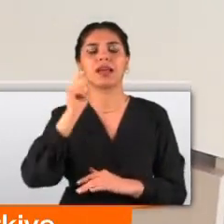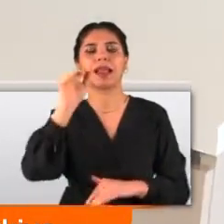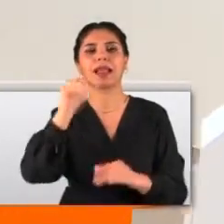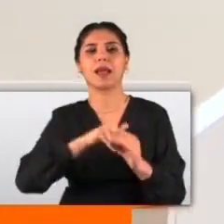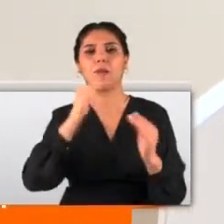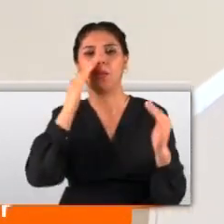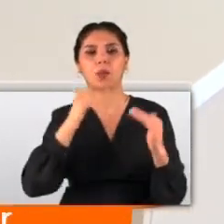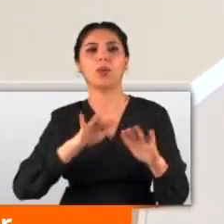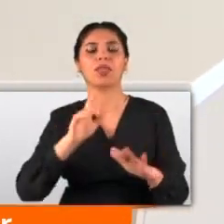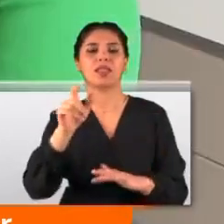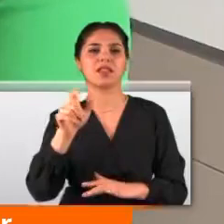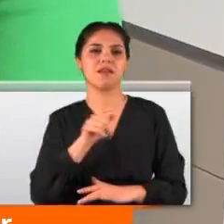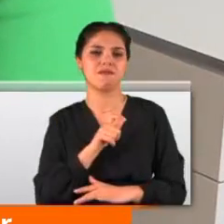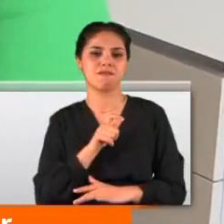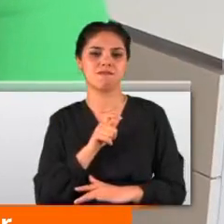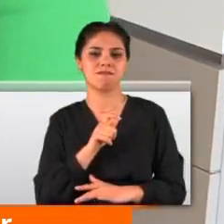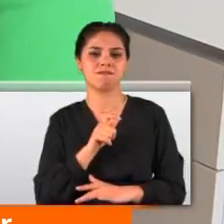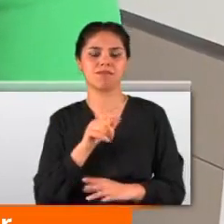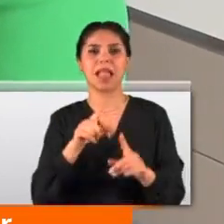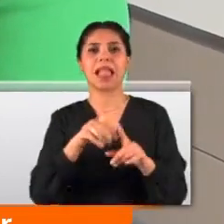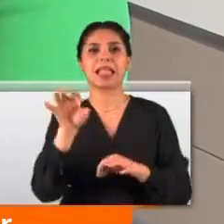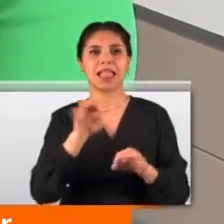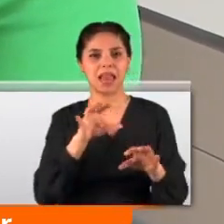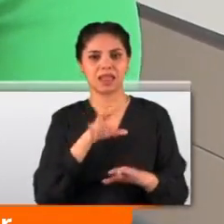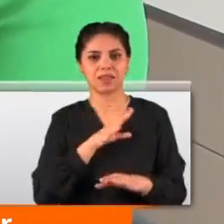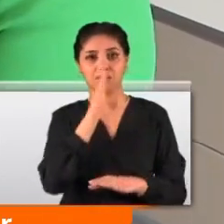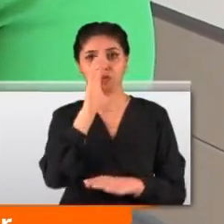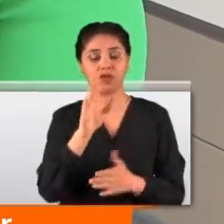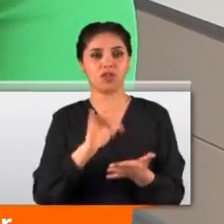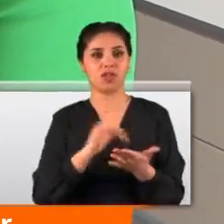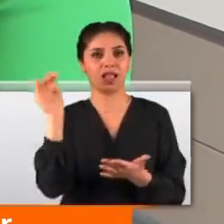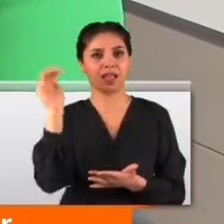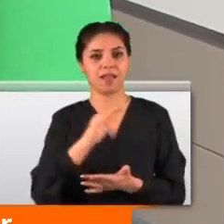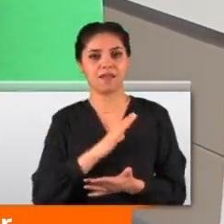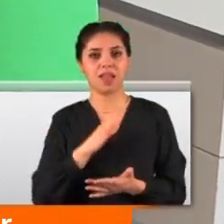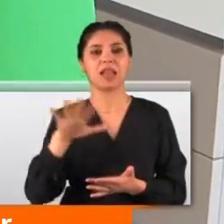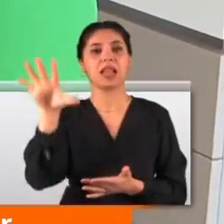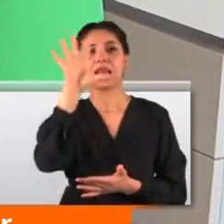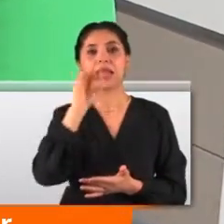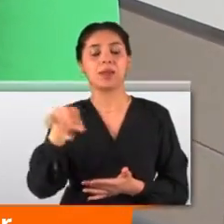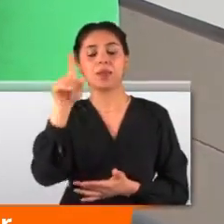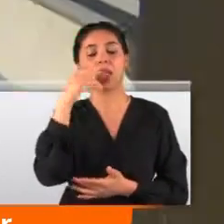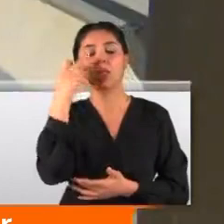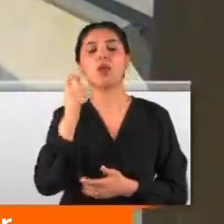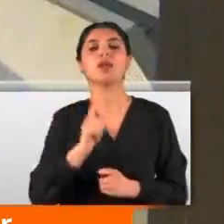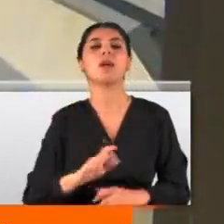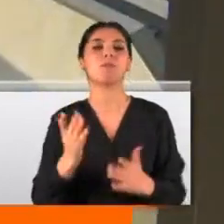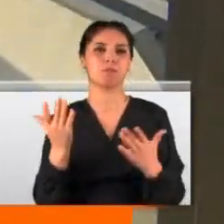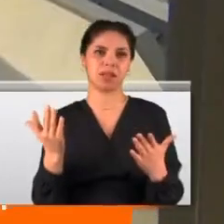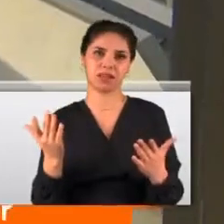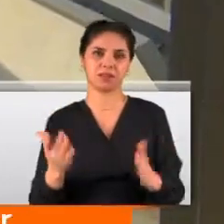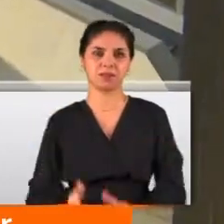kampanyasına uygun değildir oluyor. Denetim yapılıyor. Çok ciddi cezalar gelecek. Hiç kimse fırsatçılık yapmasın.